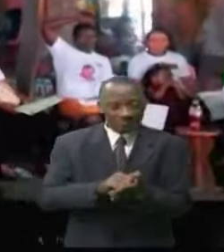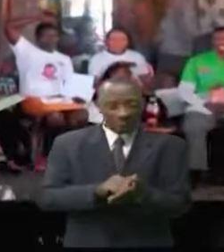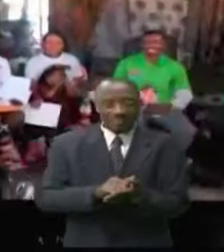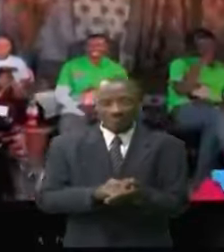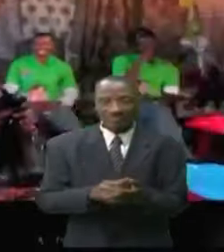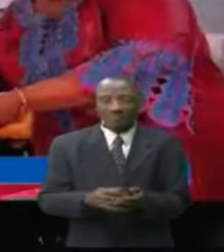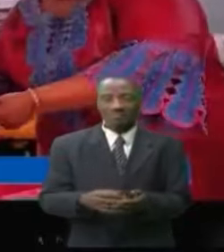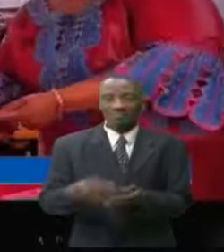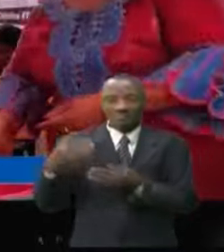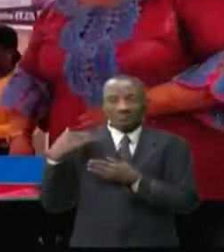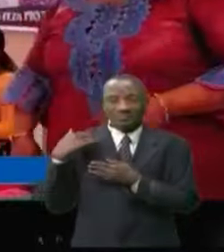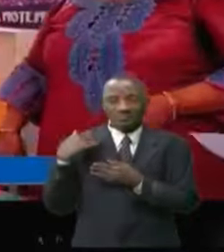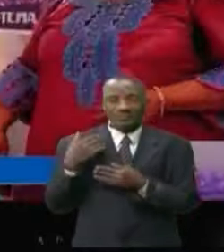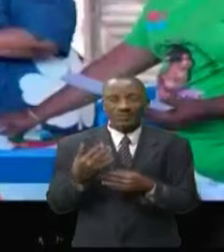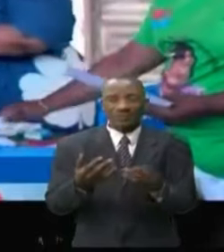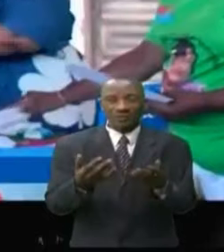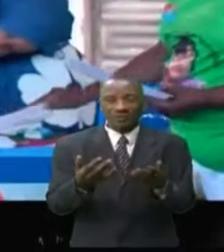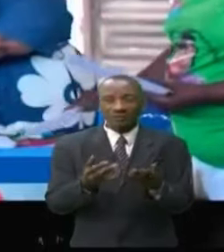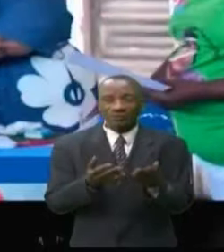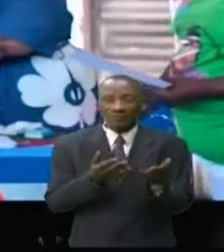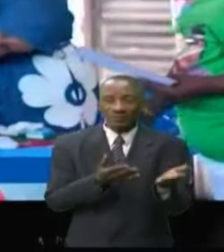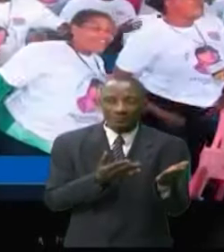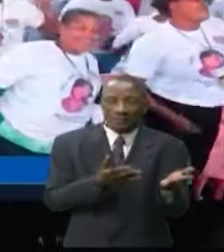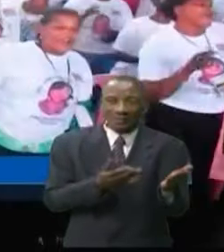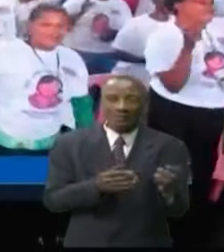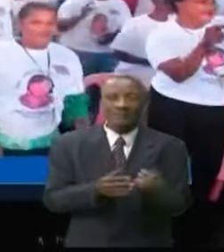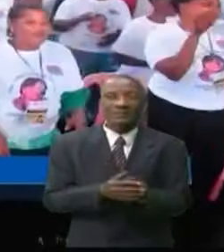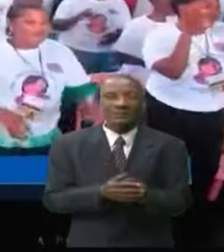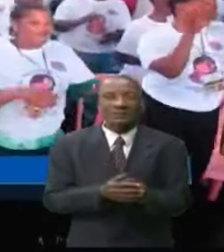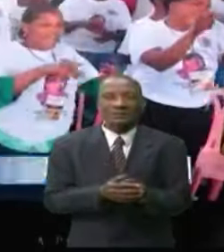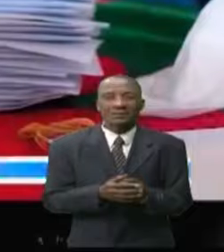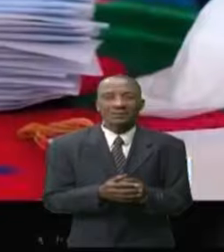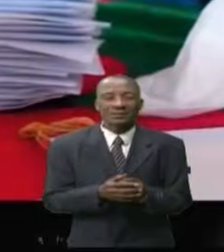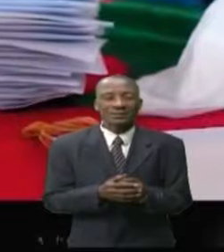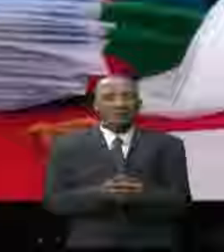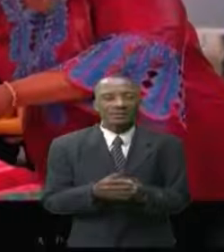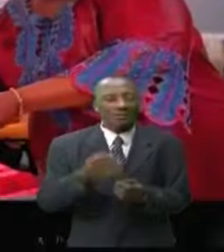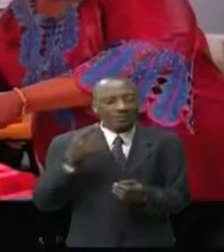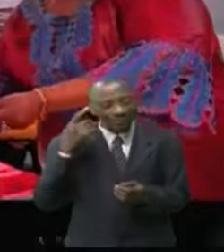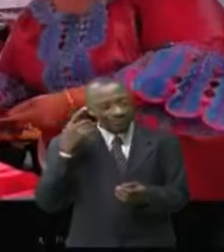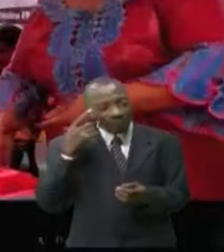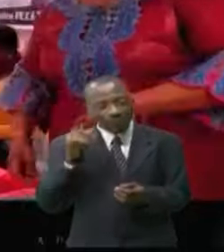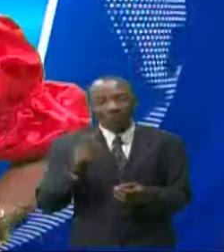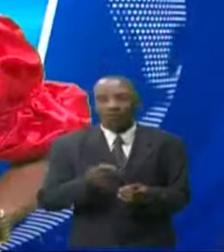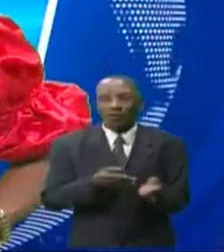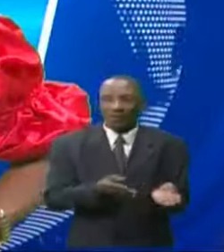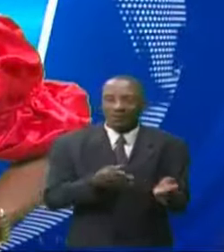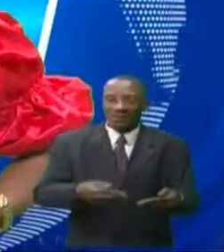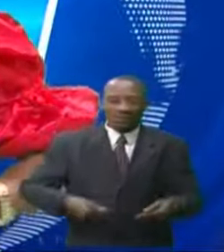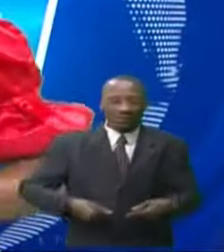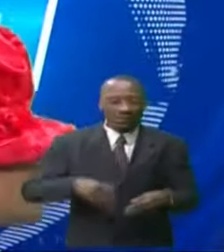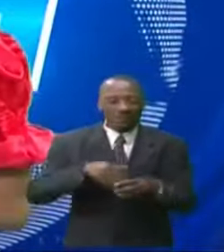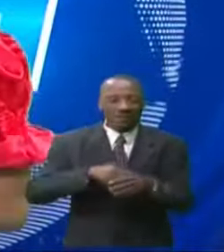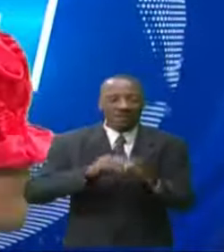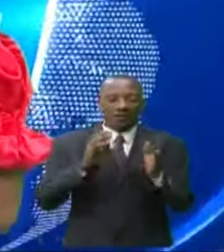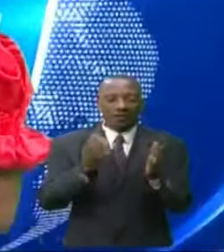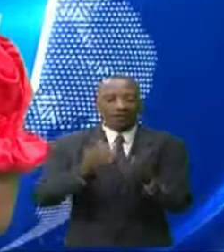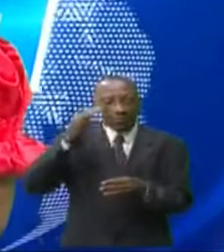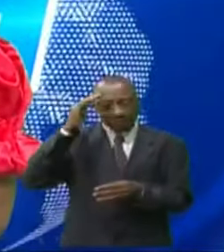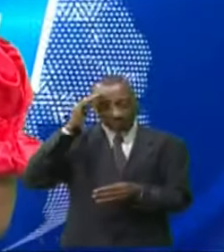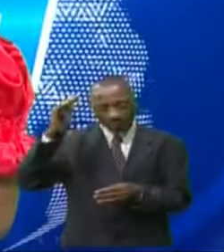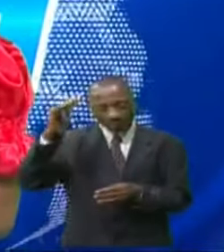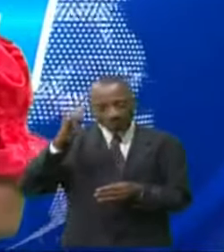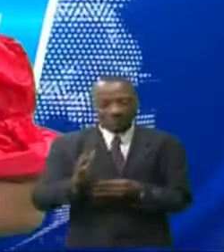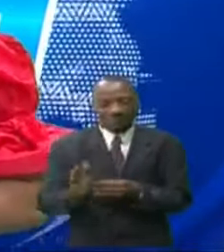reconnaissance prochaine état prévoir une tournée à la cité pombou à Monga foula et dans le chapitre de la